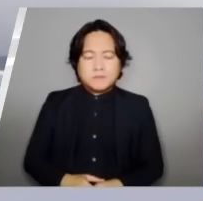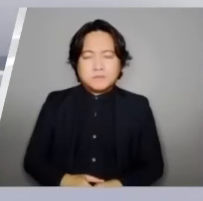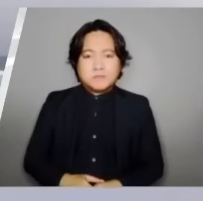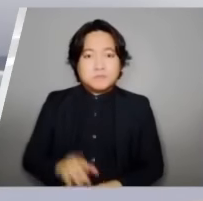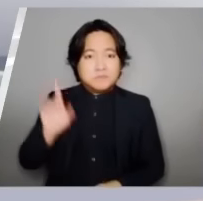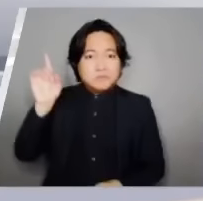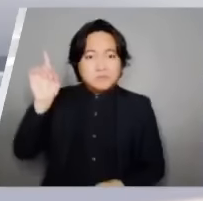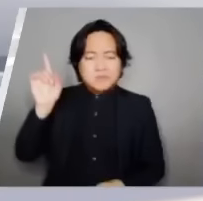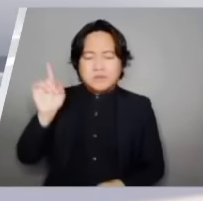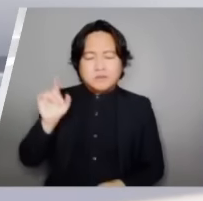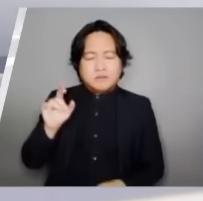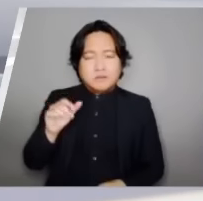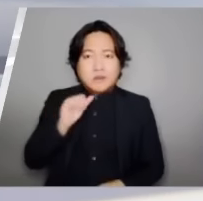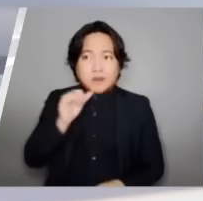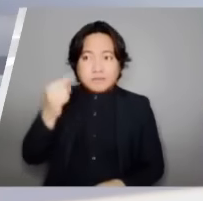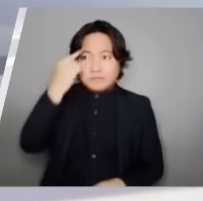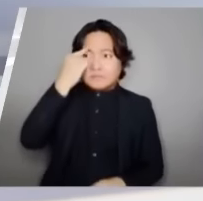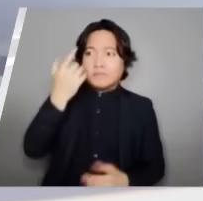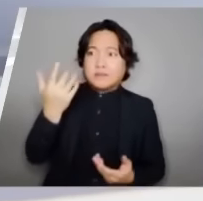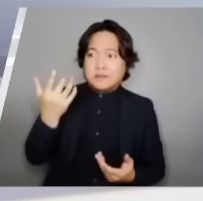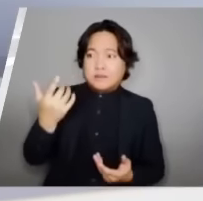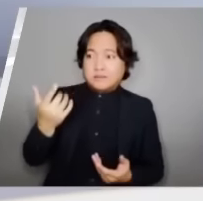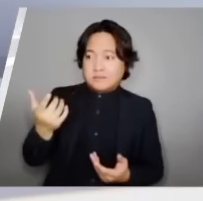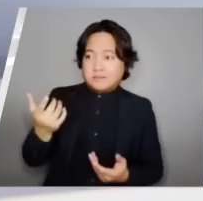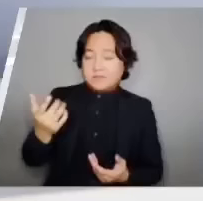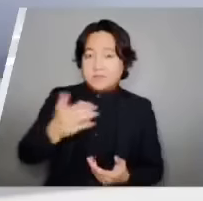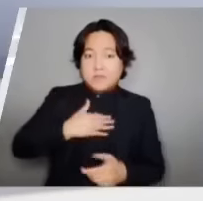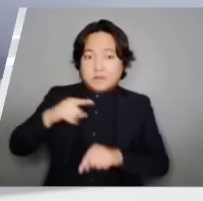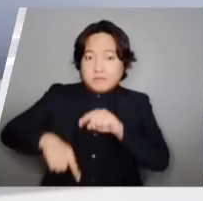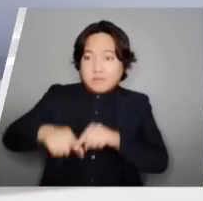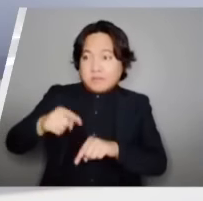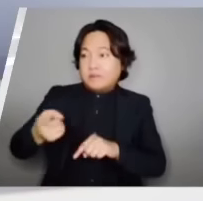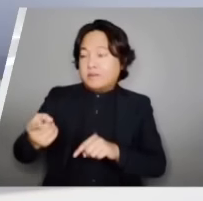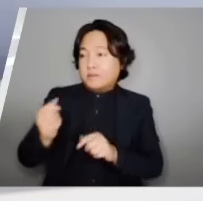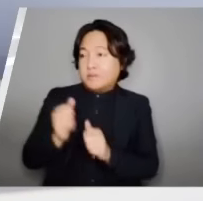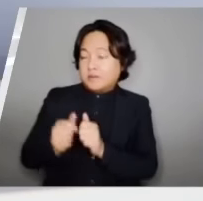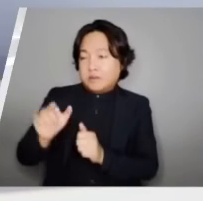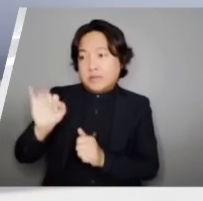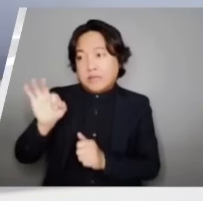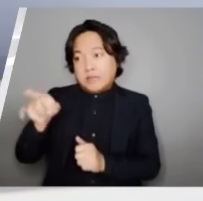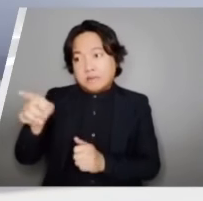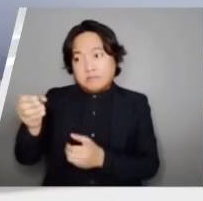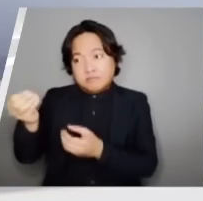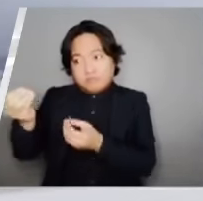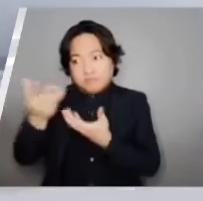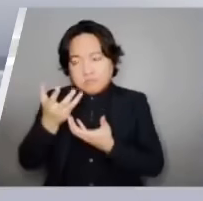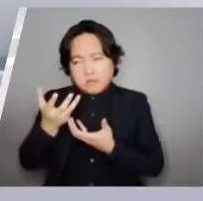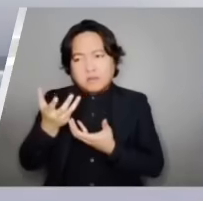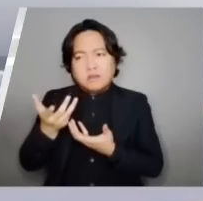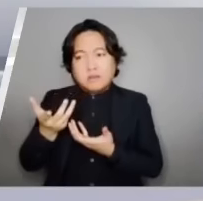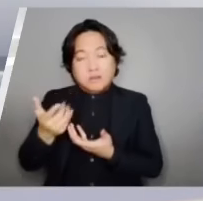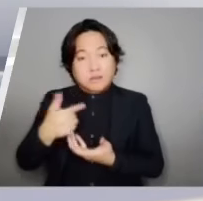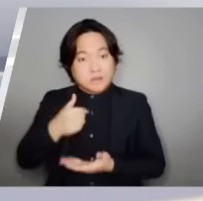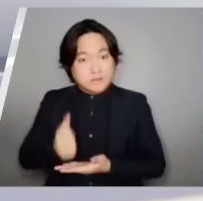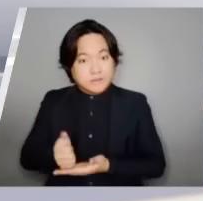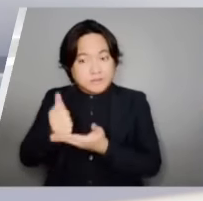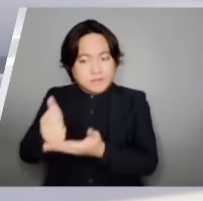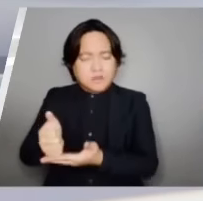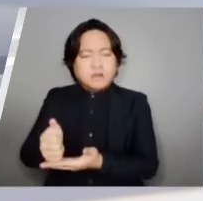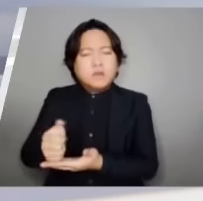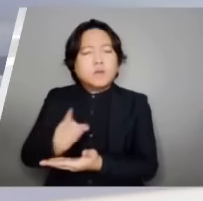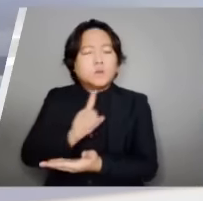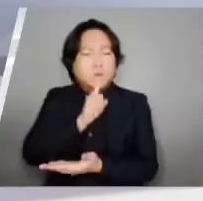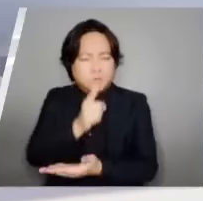transacted illegal activities with my friends. Kung lumapit man sila, kung may tutulong para sa bayan yan at saka kung anong